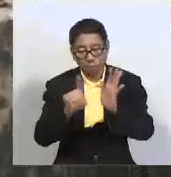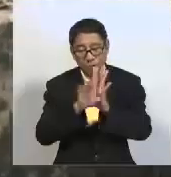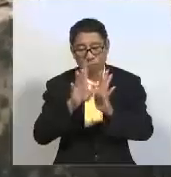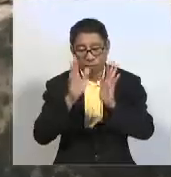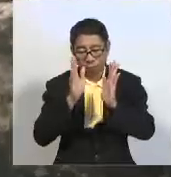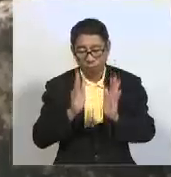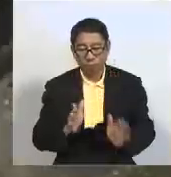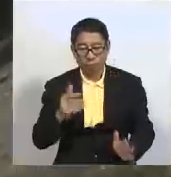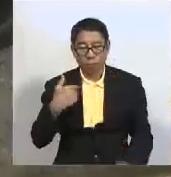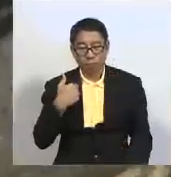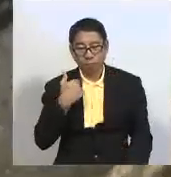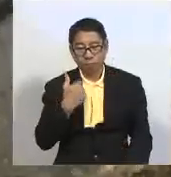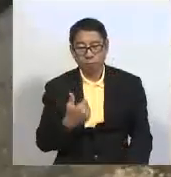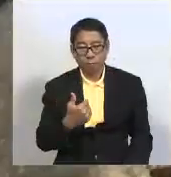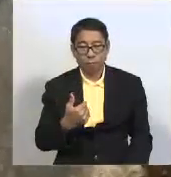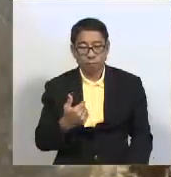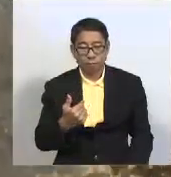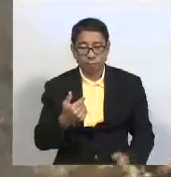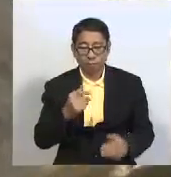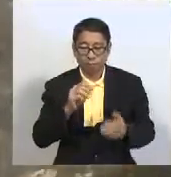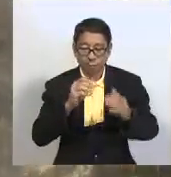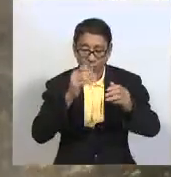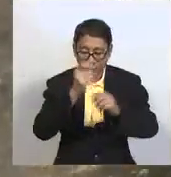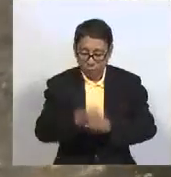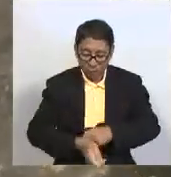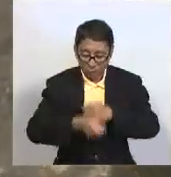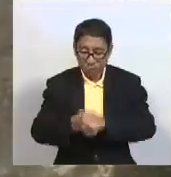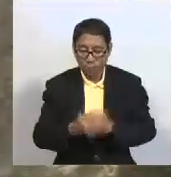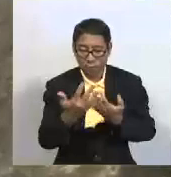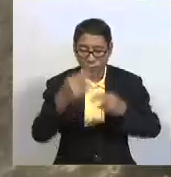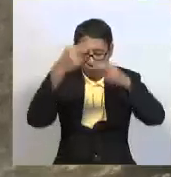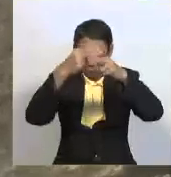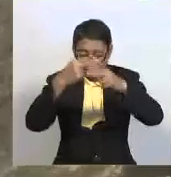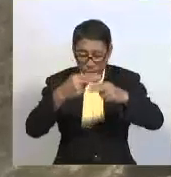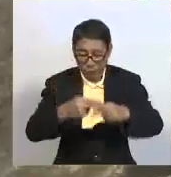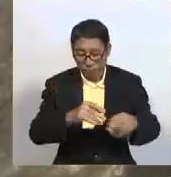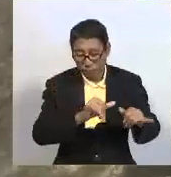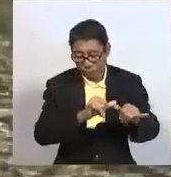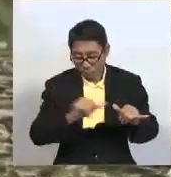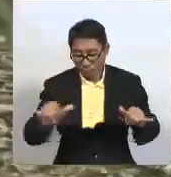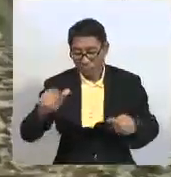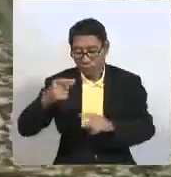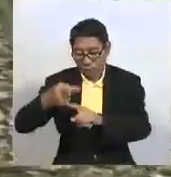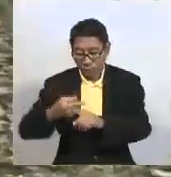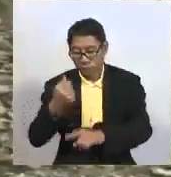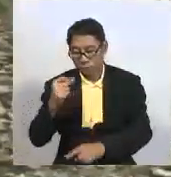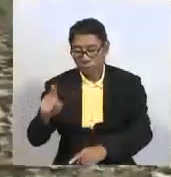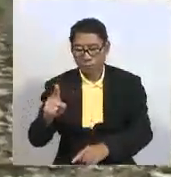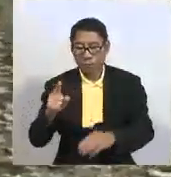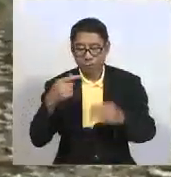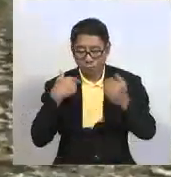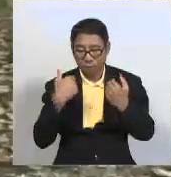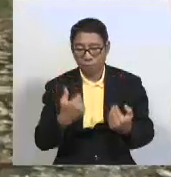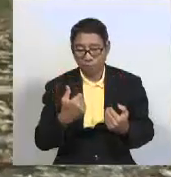านั้นแต่ว่ามีเกษตรกรลงชื่อรอซื้อน้ำยาวไปจนถึงเดือนพฤศจิกายนและระยะ